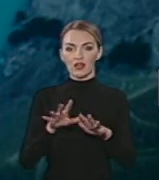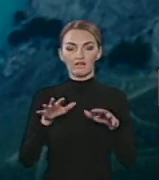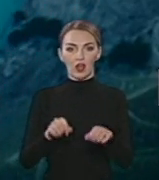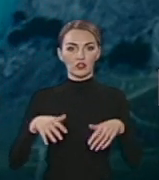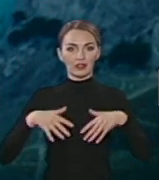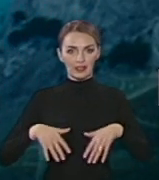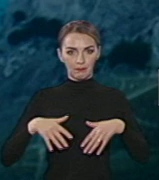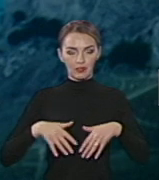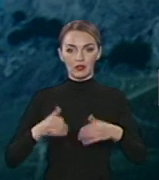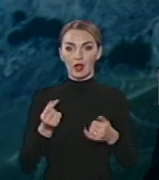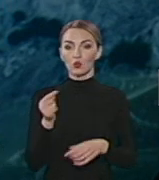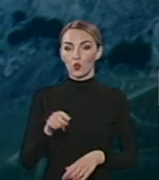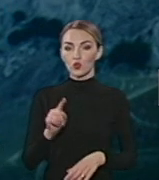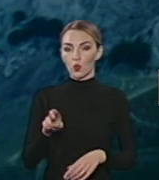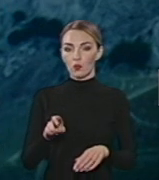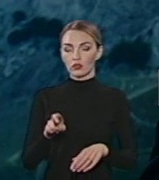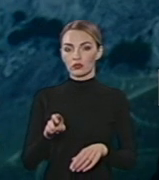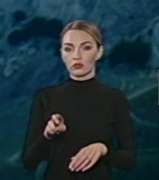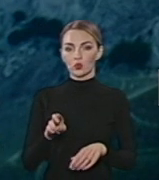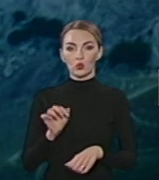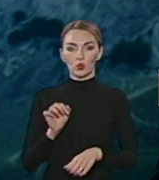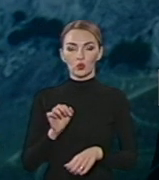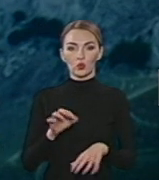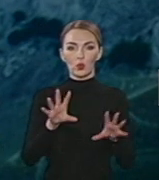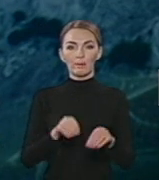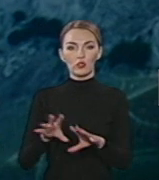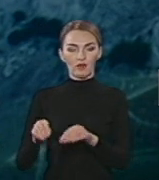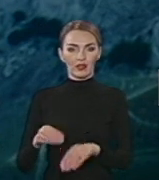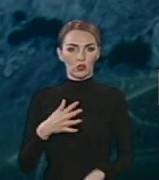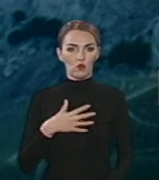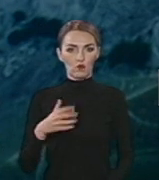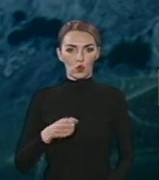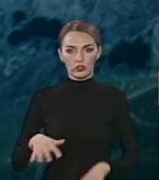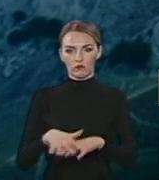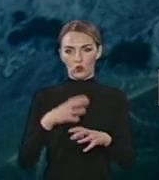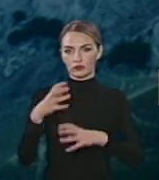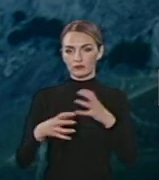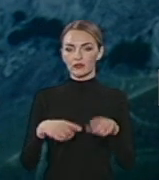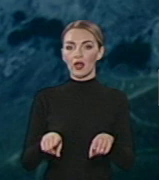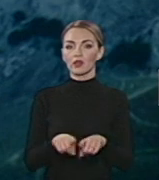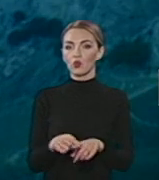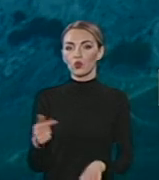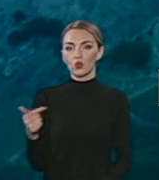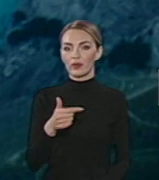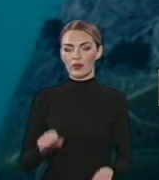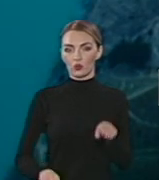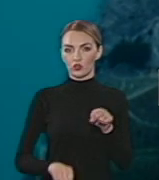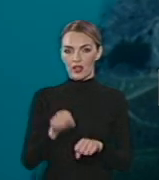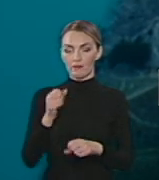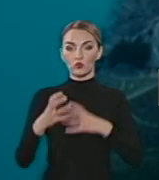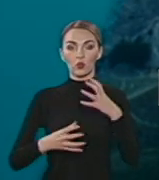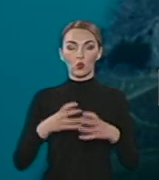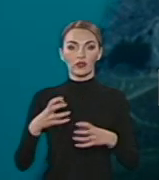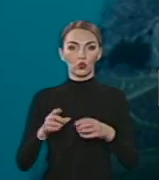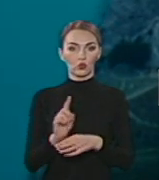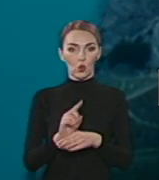Крым. И для того, чтобы купировать недовольство мирового сообщества таким грубым нарушением